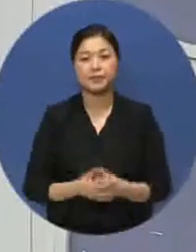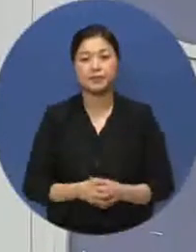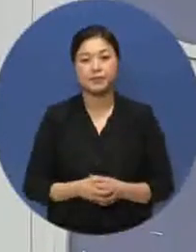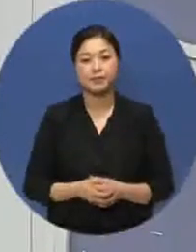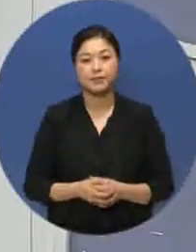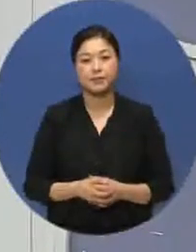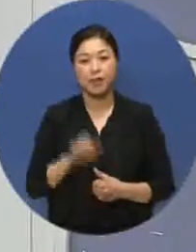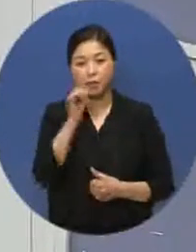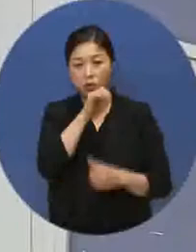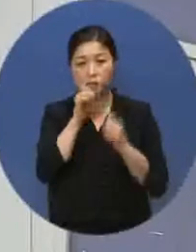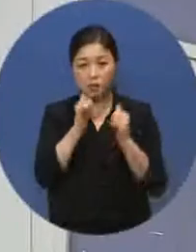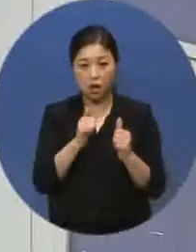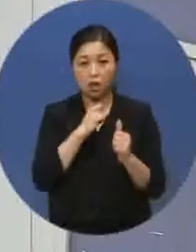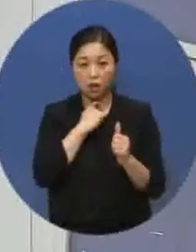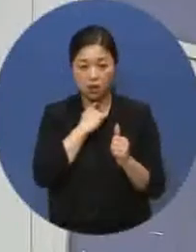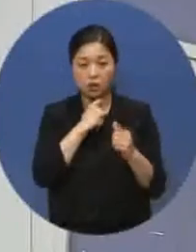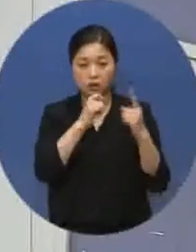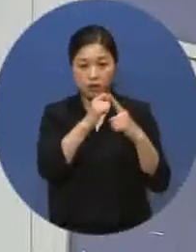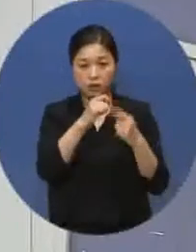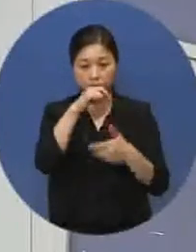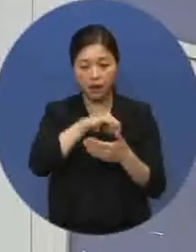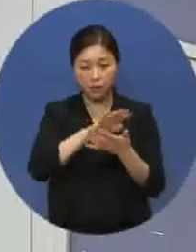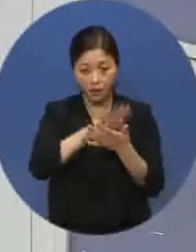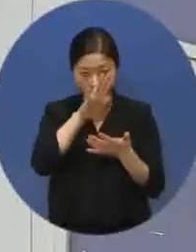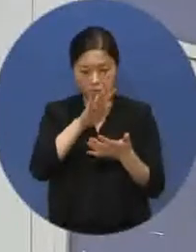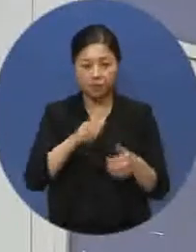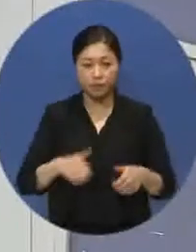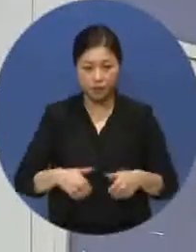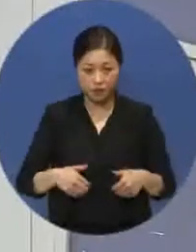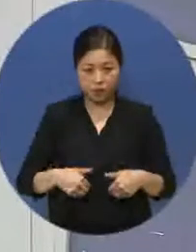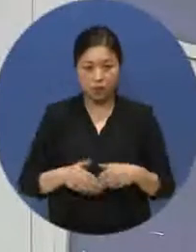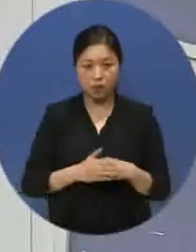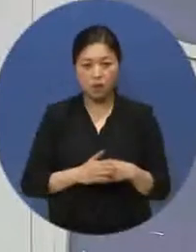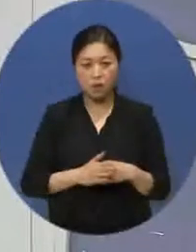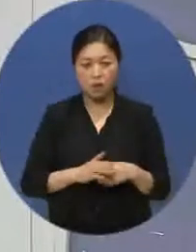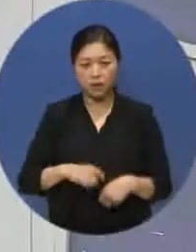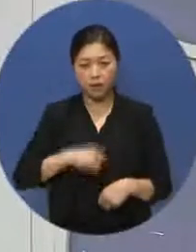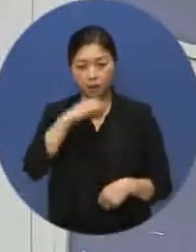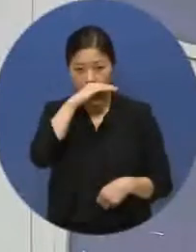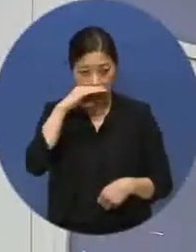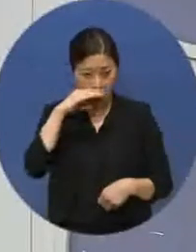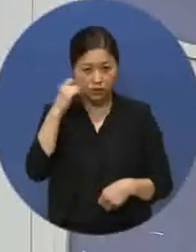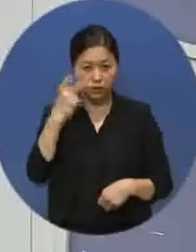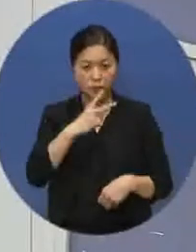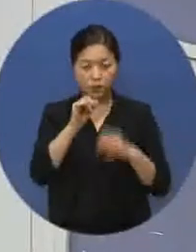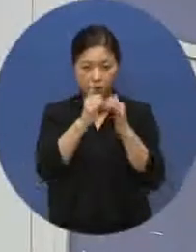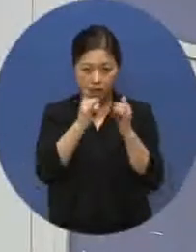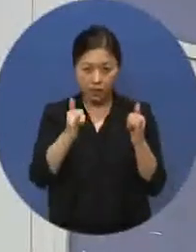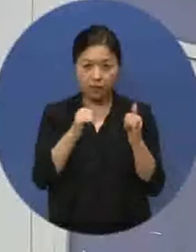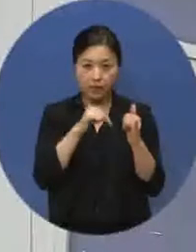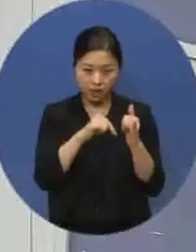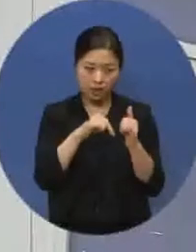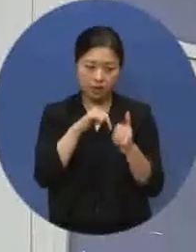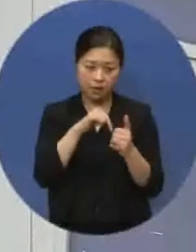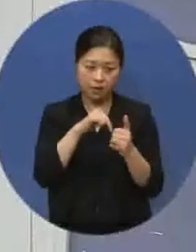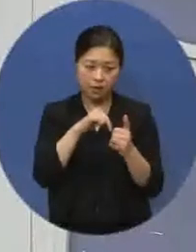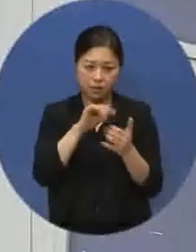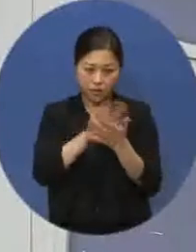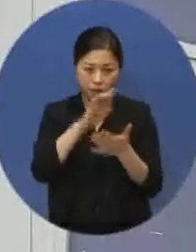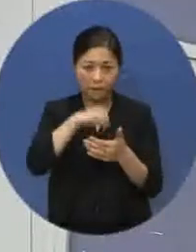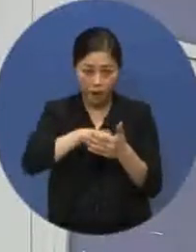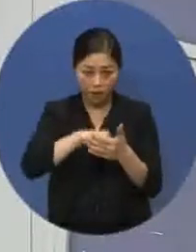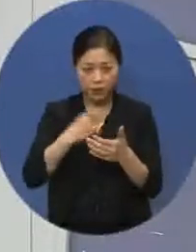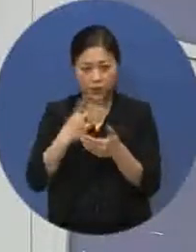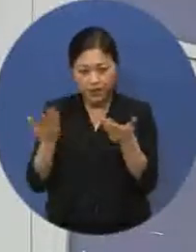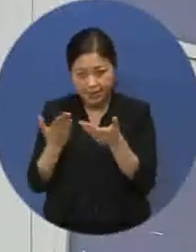그래서 변호사가 되기 위해서는 첫째 열정이 있어야 됩니다. 정의에 대한 열정, 사람에 대한 열정, 그리고 본인의 직업에 대한 열정,